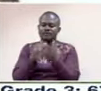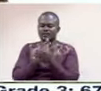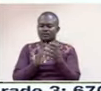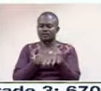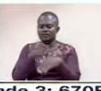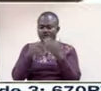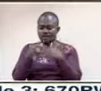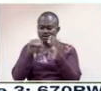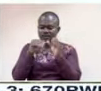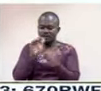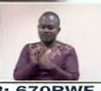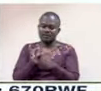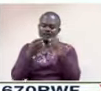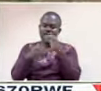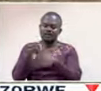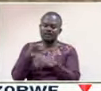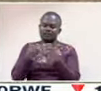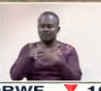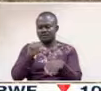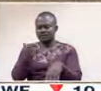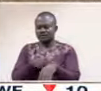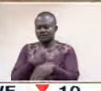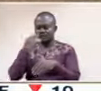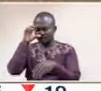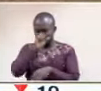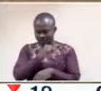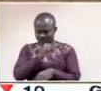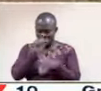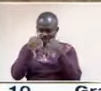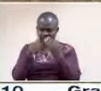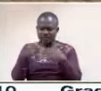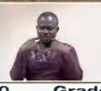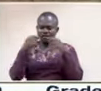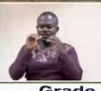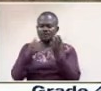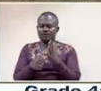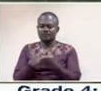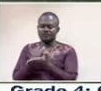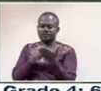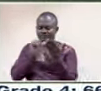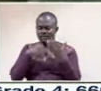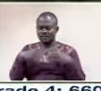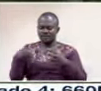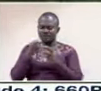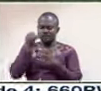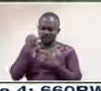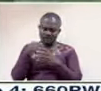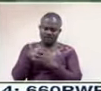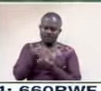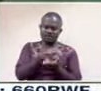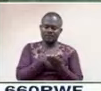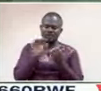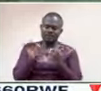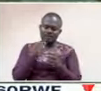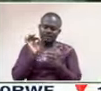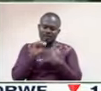umusaruro w'imboga ari mwinshi ku isoko, mu kindi gihe ukabura. Abahinzi bavuga ko izingiro ry'ikibazo ari ukutagira uburyo buhamye bwo kubika imboga